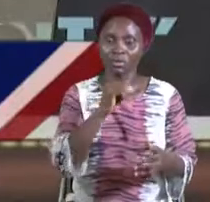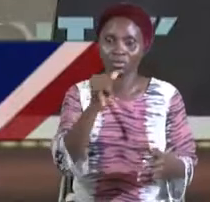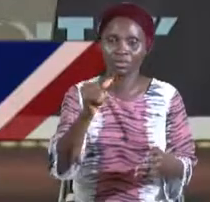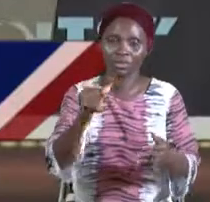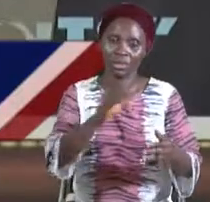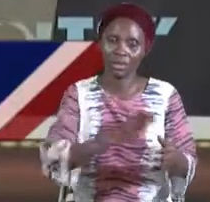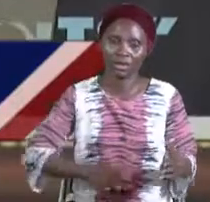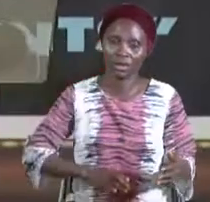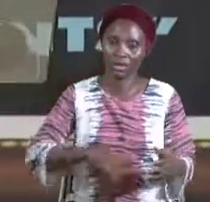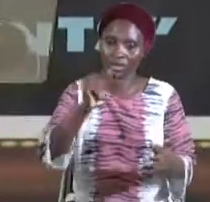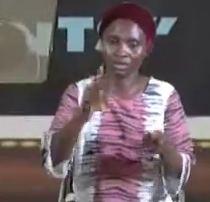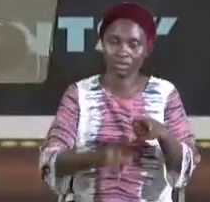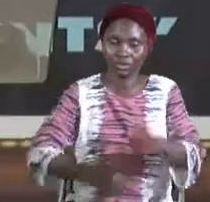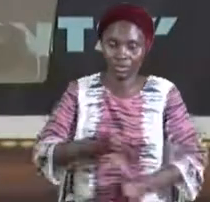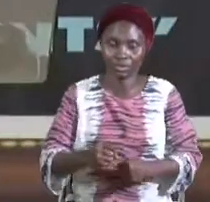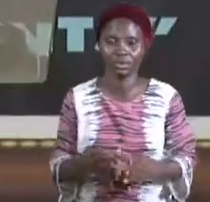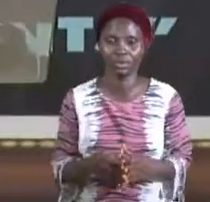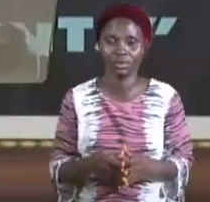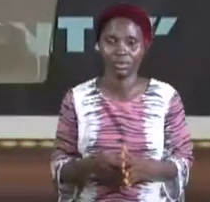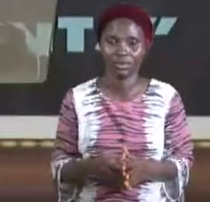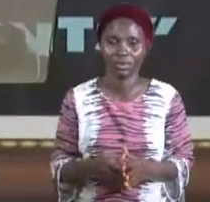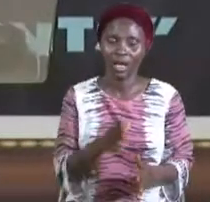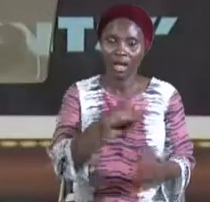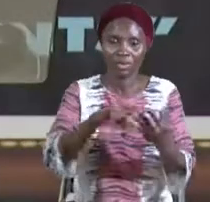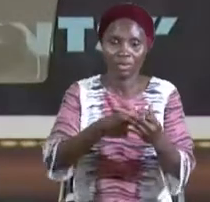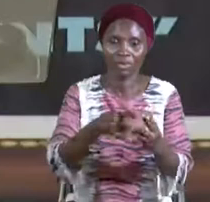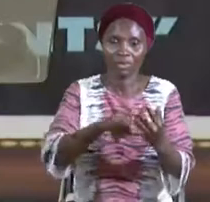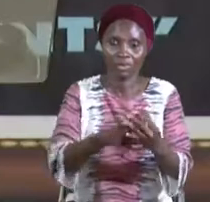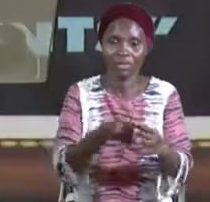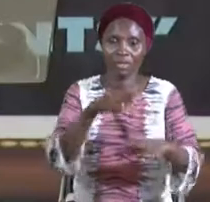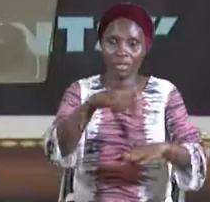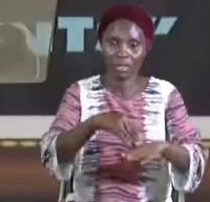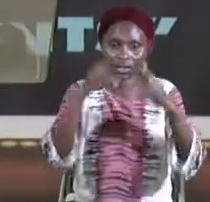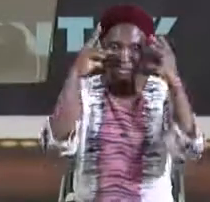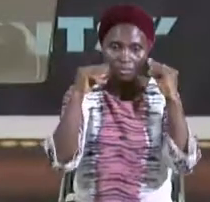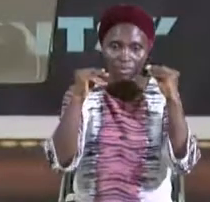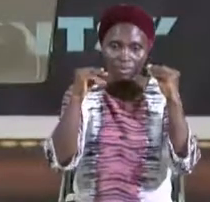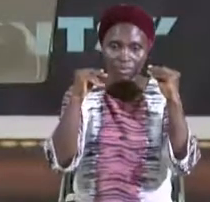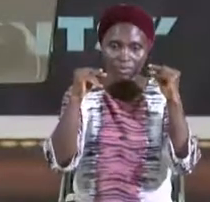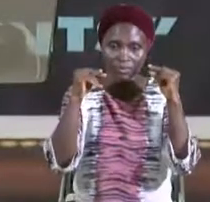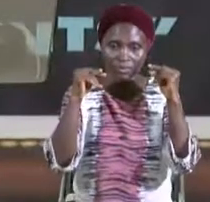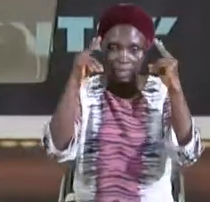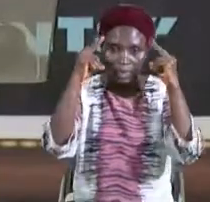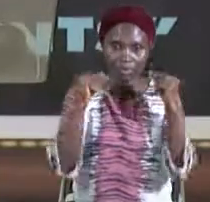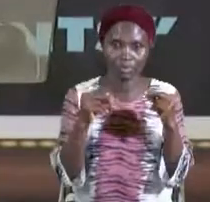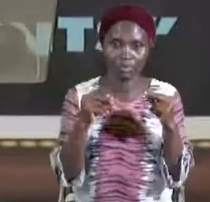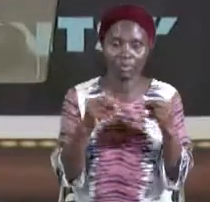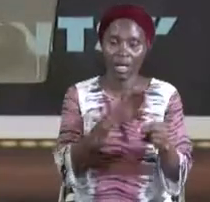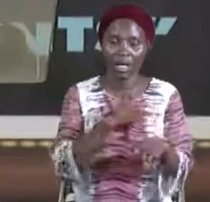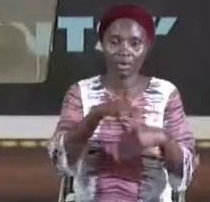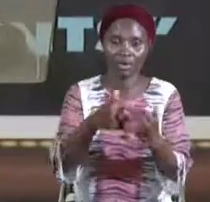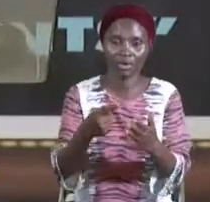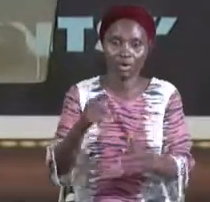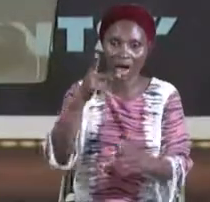gloire? Et commençant par Moïse et par tous les prophètes, il leur expliqua tout dans toutes les écrits. Il leur